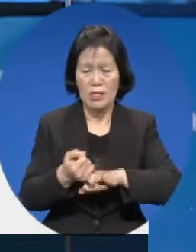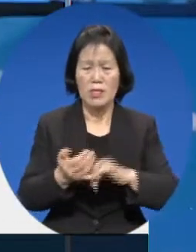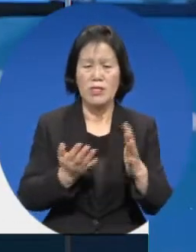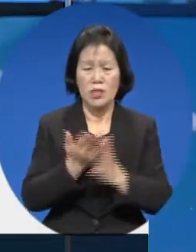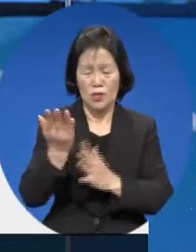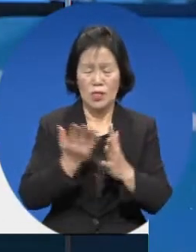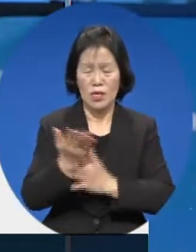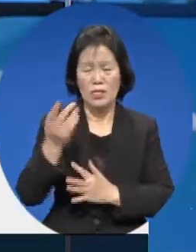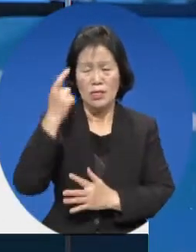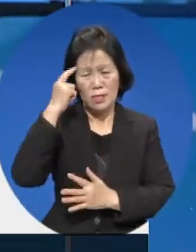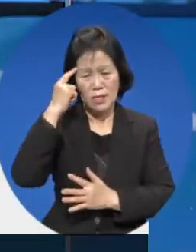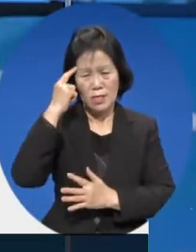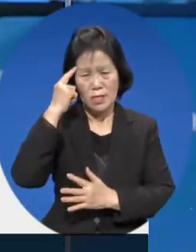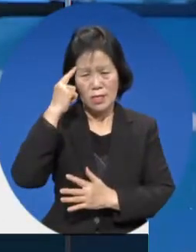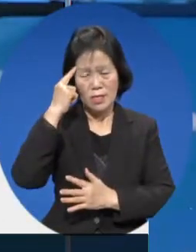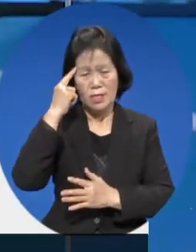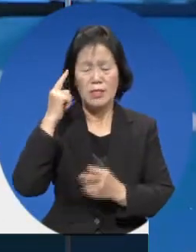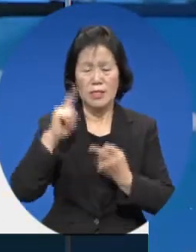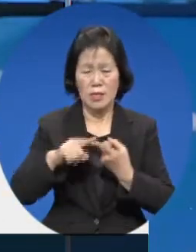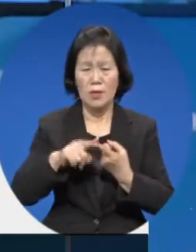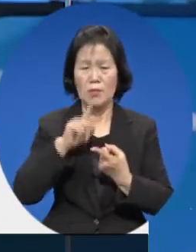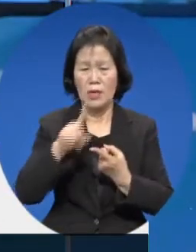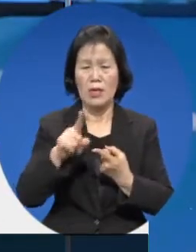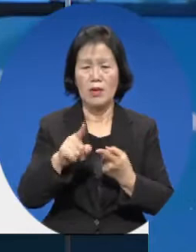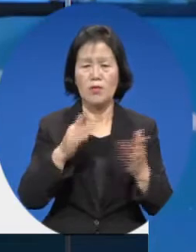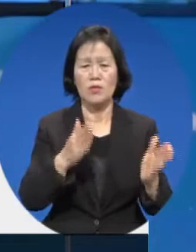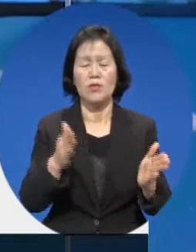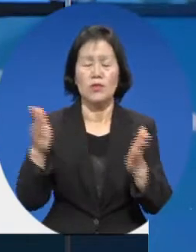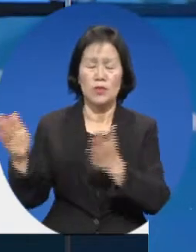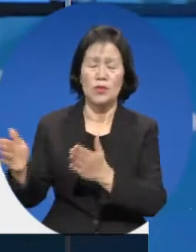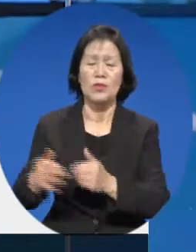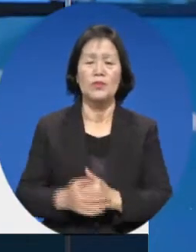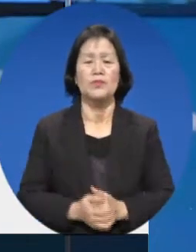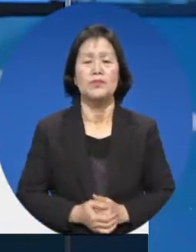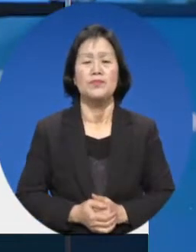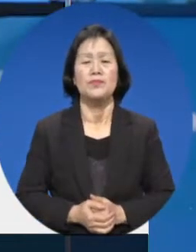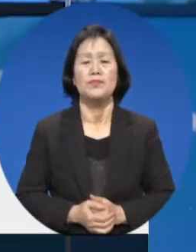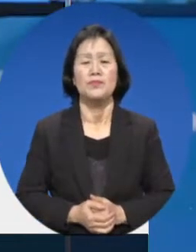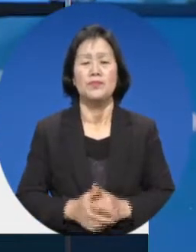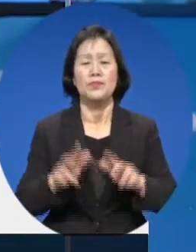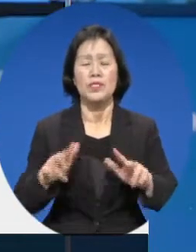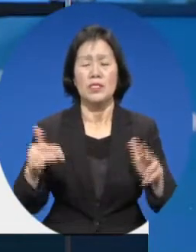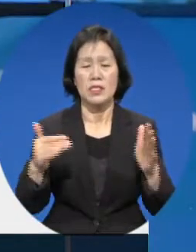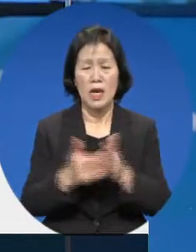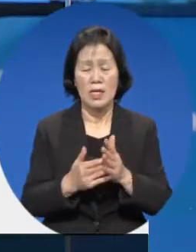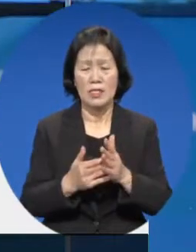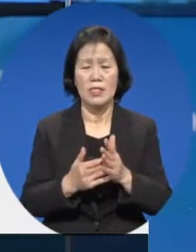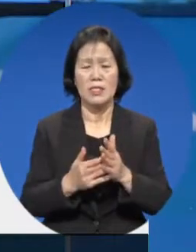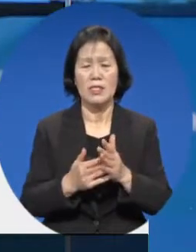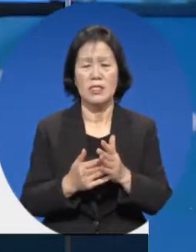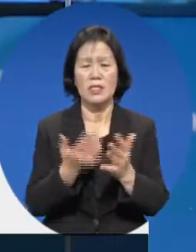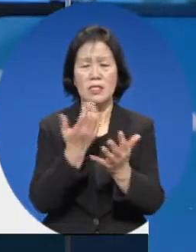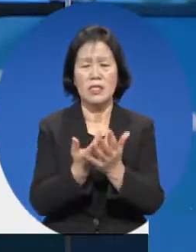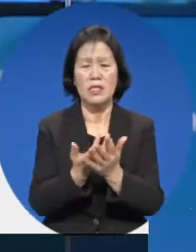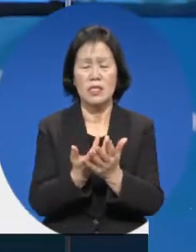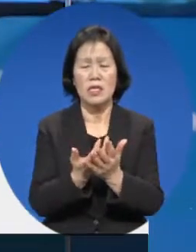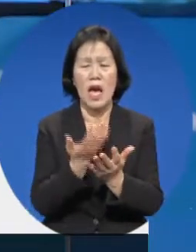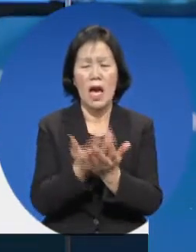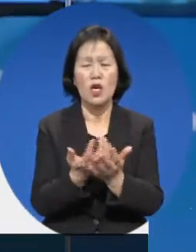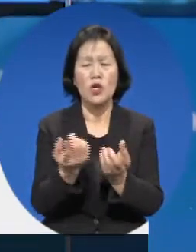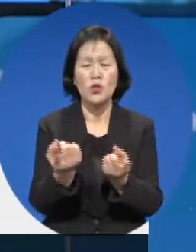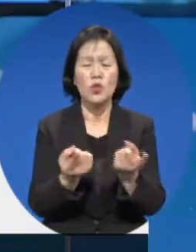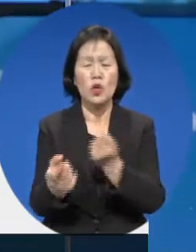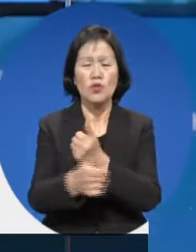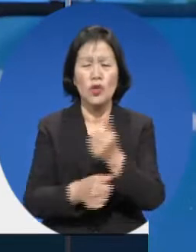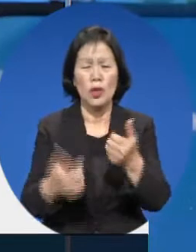그래서 그 절차대로 간 것이고 또 소 이에 대해 얘기합니다 않고 소 조정 소위는 여지껏 관객의 공개를 한 적이 없습니다 이게 안건 요즘 저희가 뭐 하는 것이냐